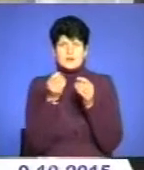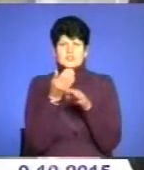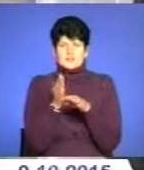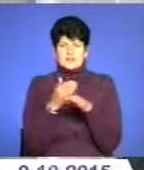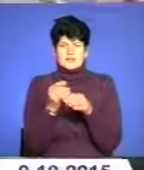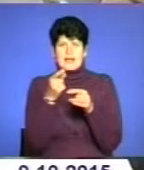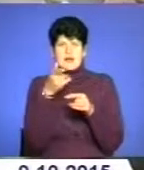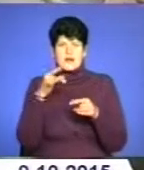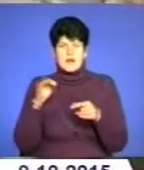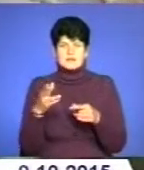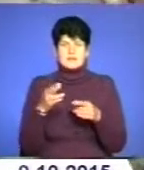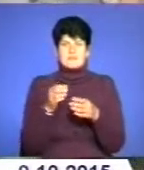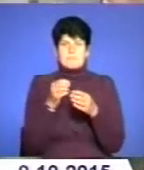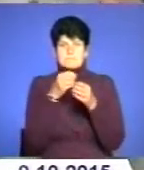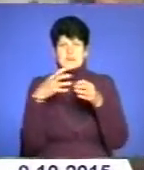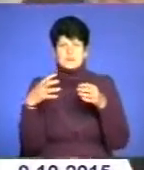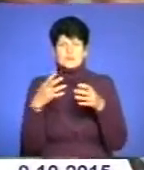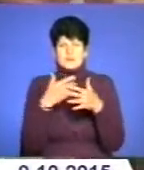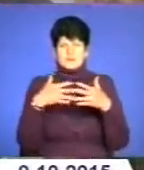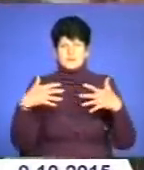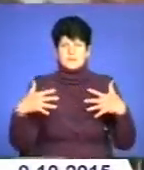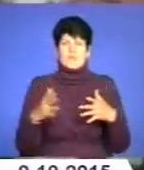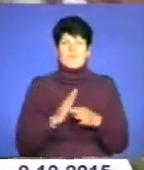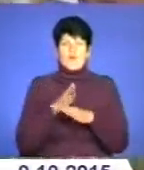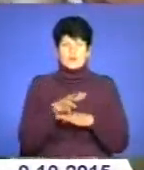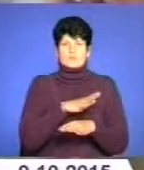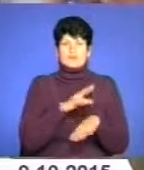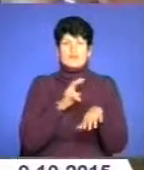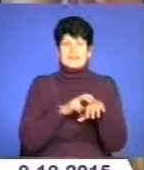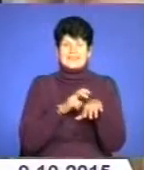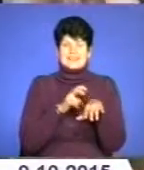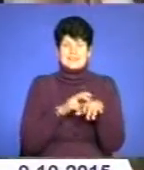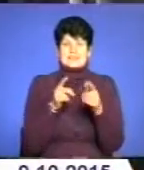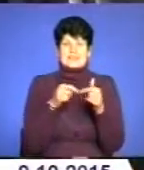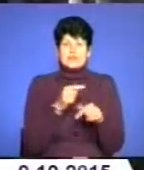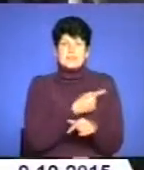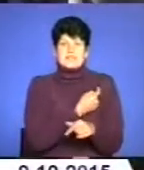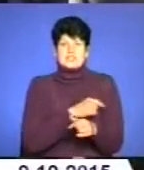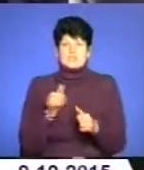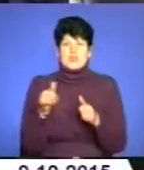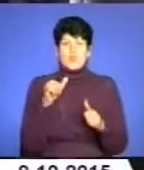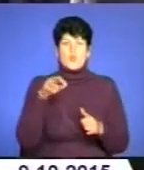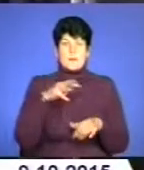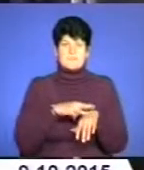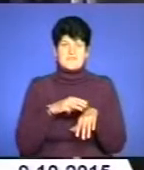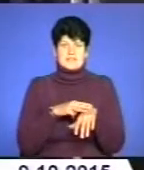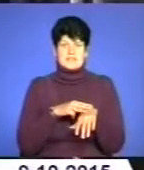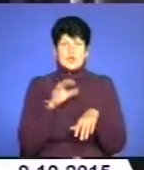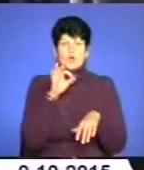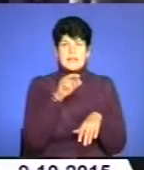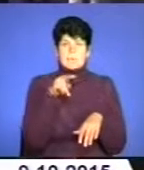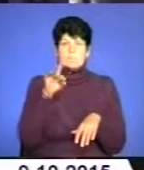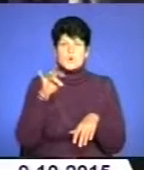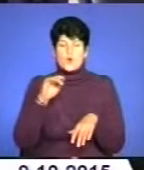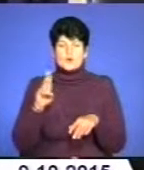гільзи, патрони. В гостях у школі-інтернаті також побував лікар сектору медичного забезпечення УМВС. Олег Проць розповів